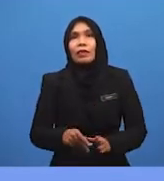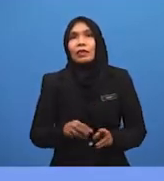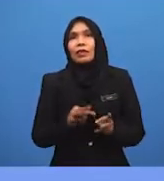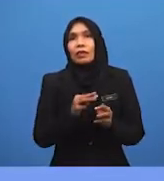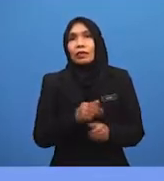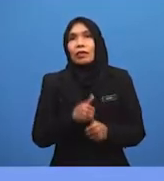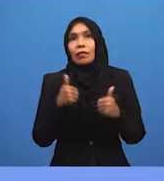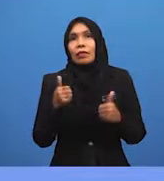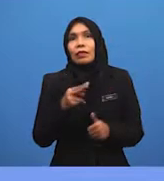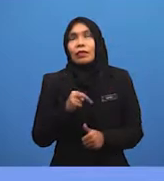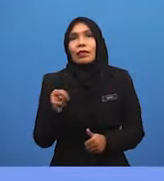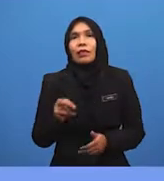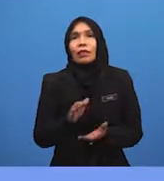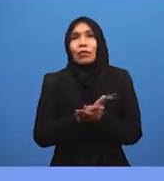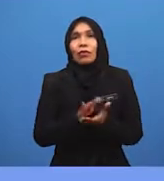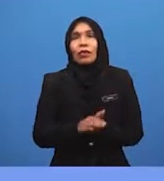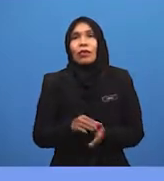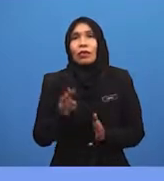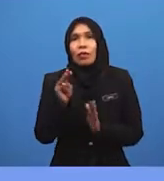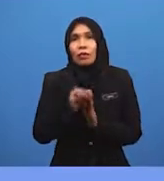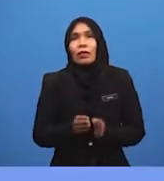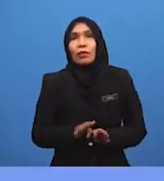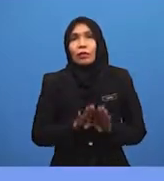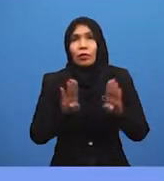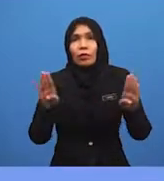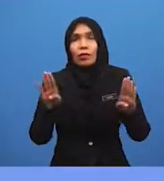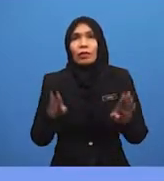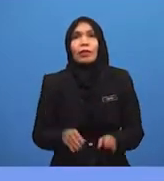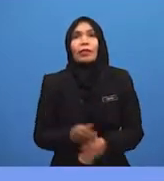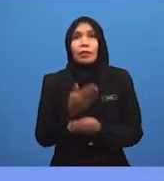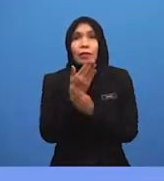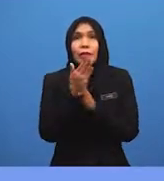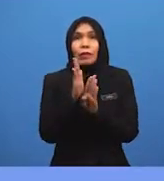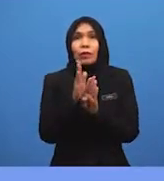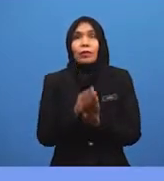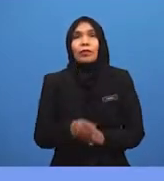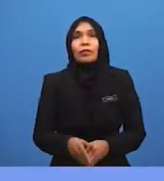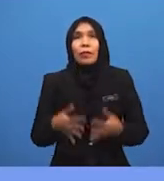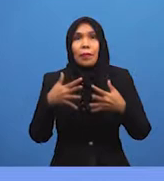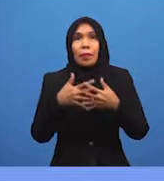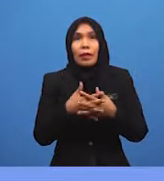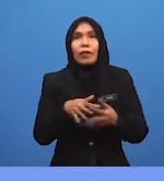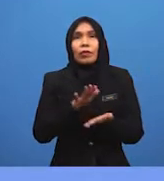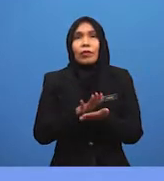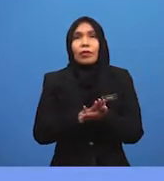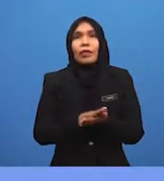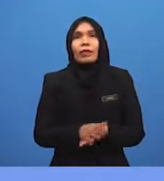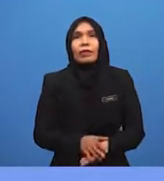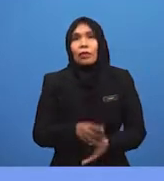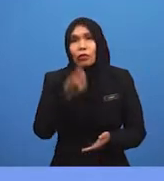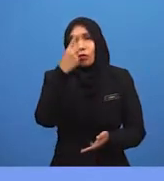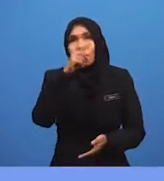sekolah membukakan pintu pagar sekolah untuk Jamal dan kawan-kawannya. Jamal